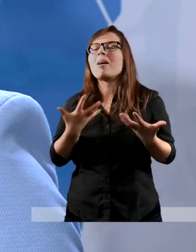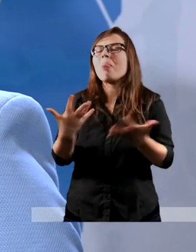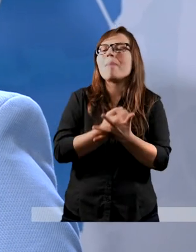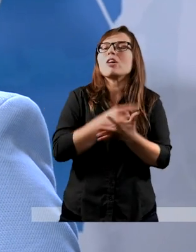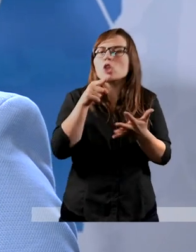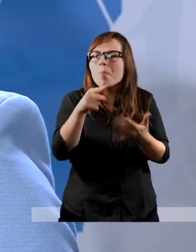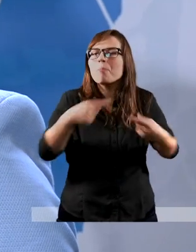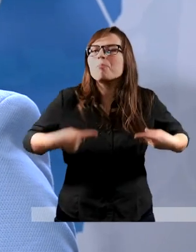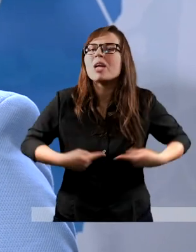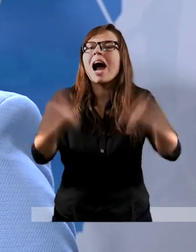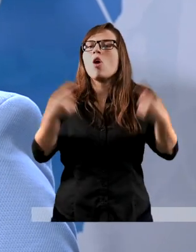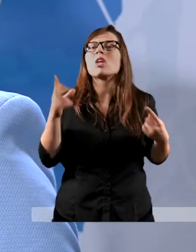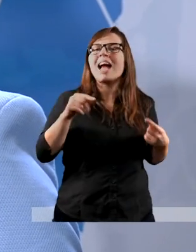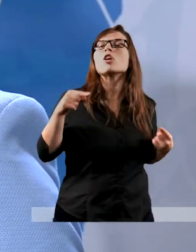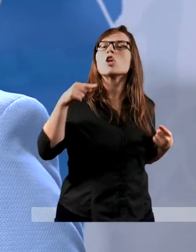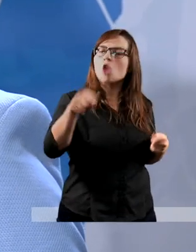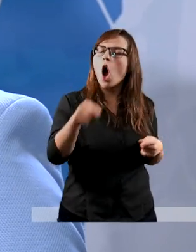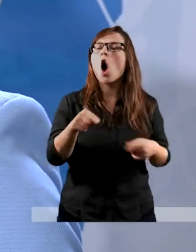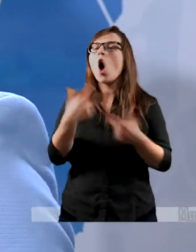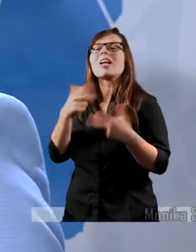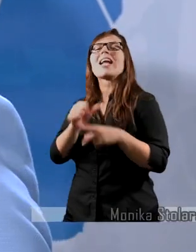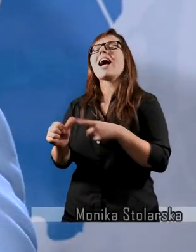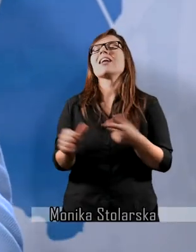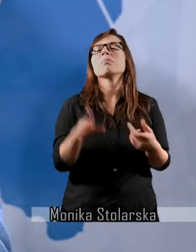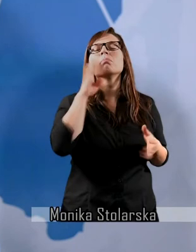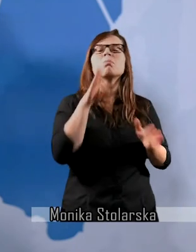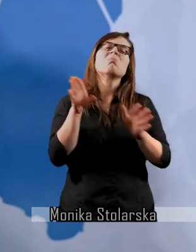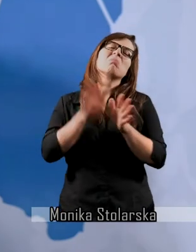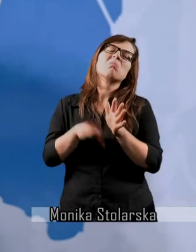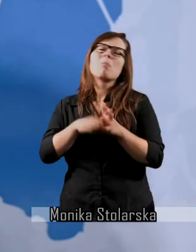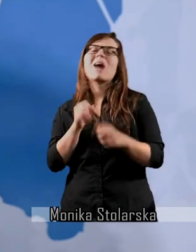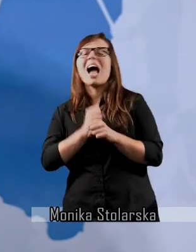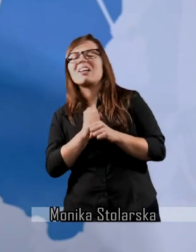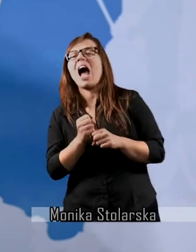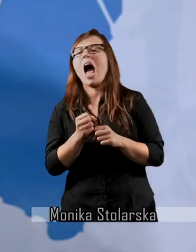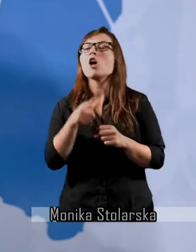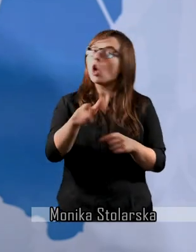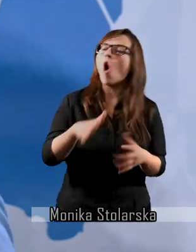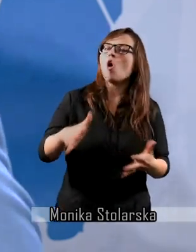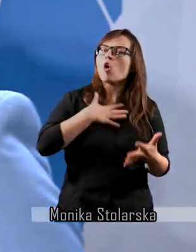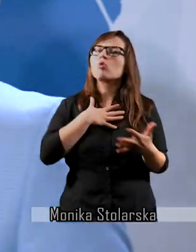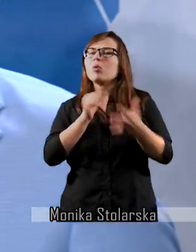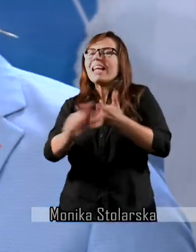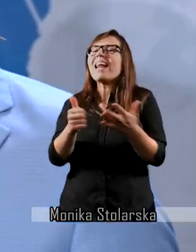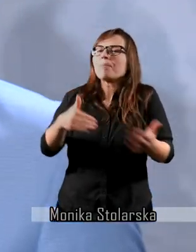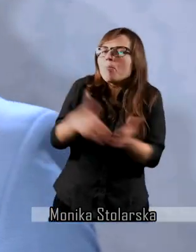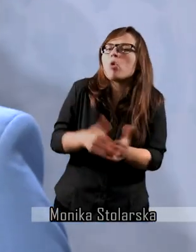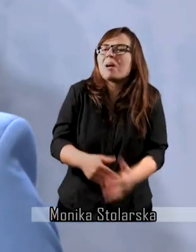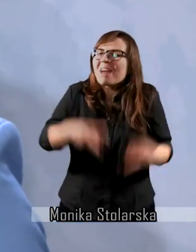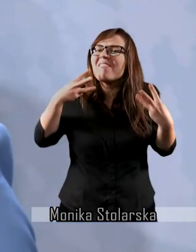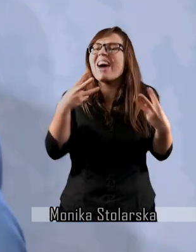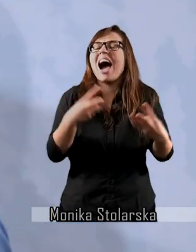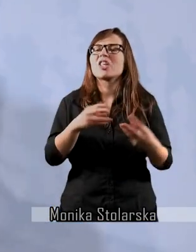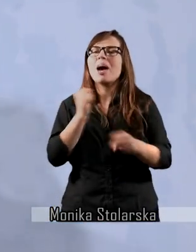nabieramy takiego przekonania, że to nie jest nasza pusta praca, że jednak być może komuś pomożemy, że